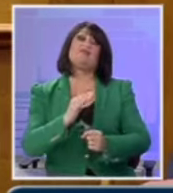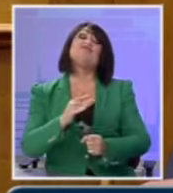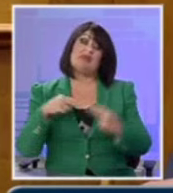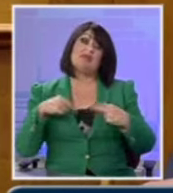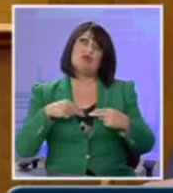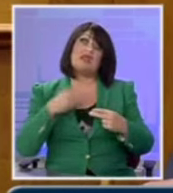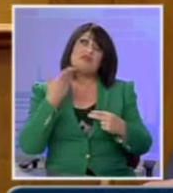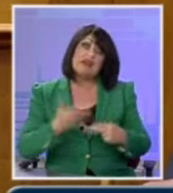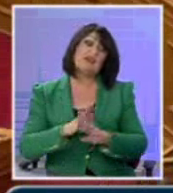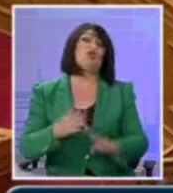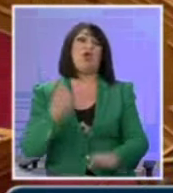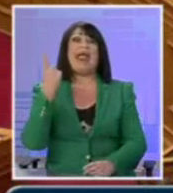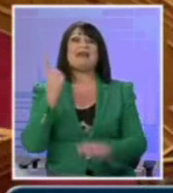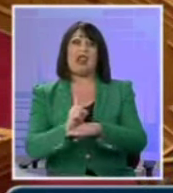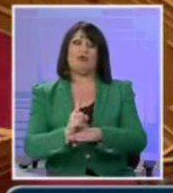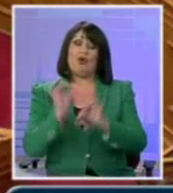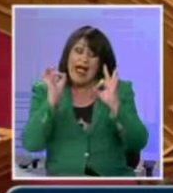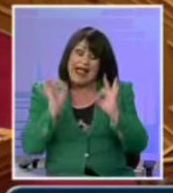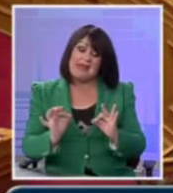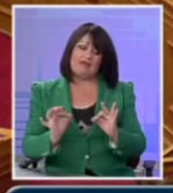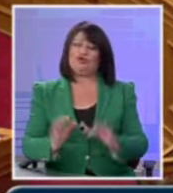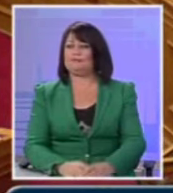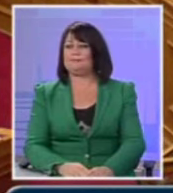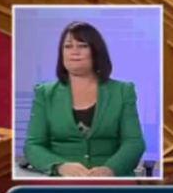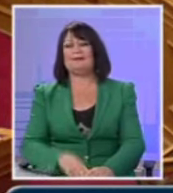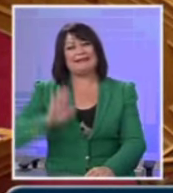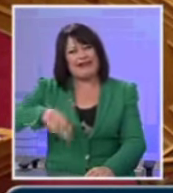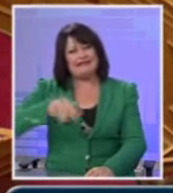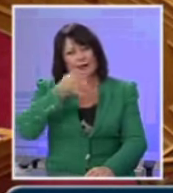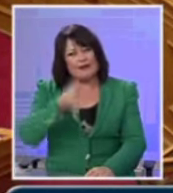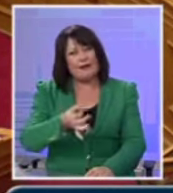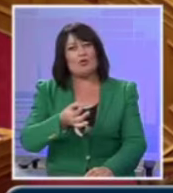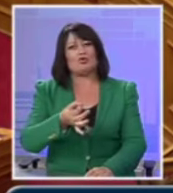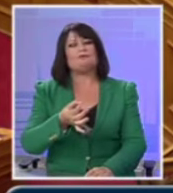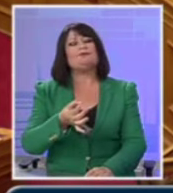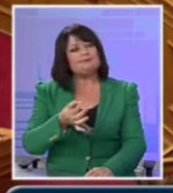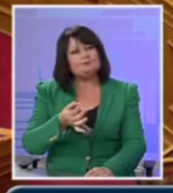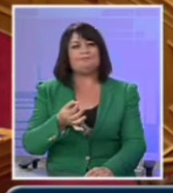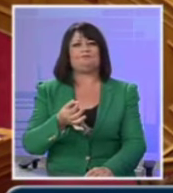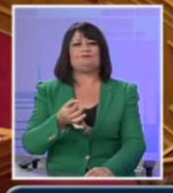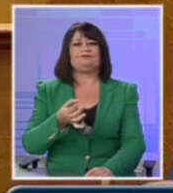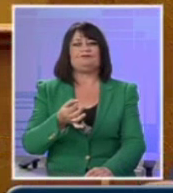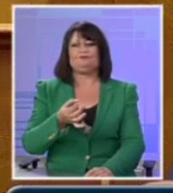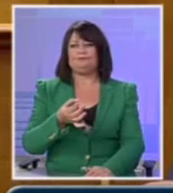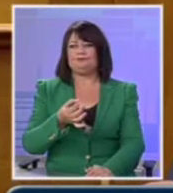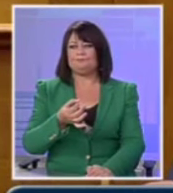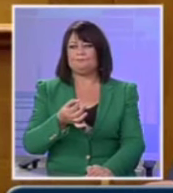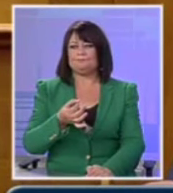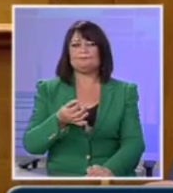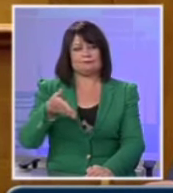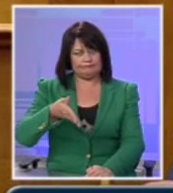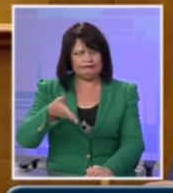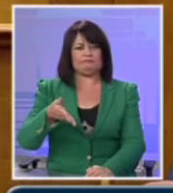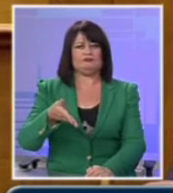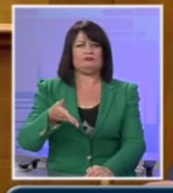πρέπει για ένα λεπτό ακριβώς. Τότε να πω ένα τελευταίο. Ένα τελευταίο να πείτε. Σε αυτήν την